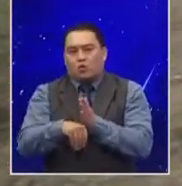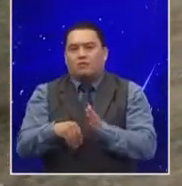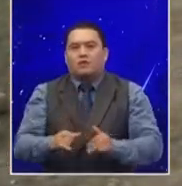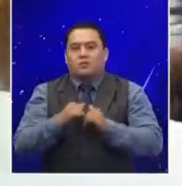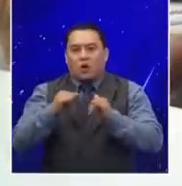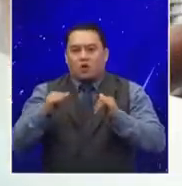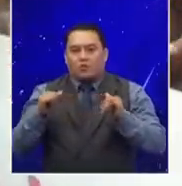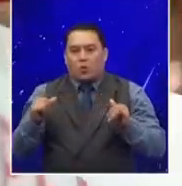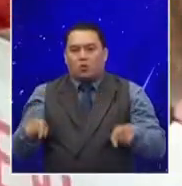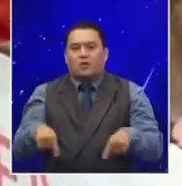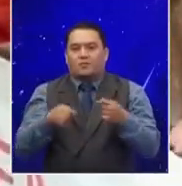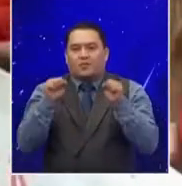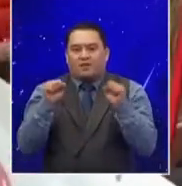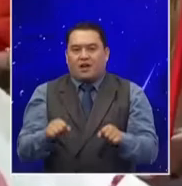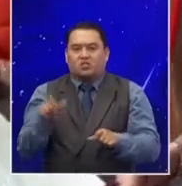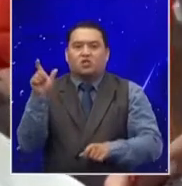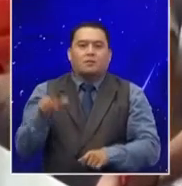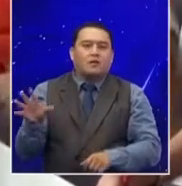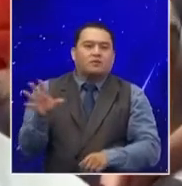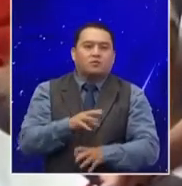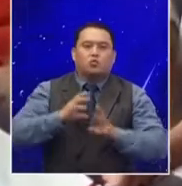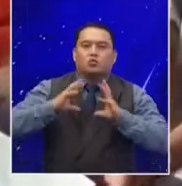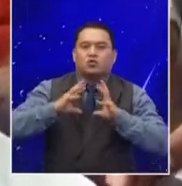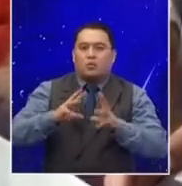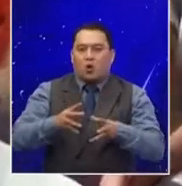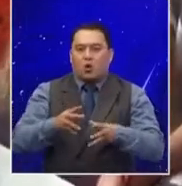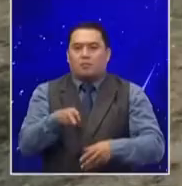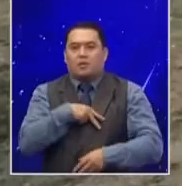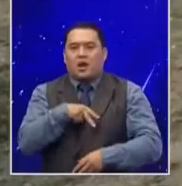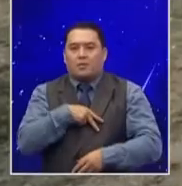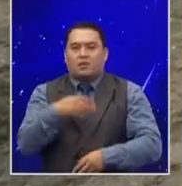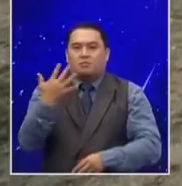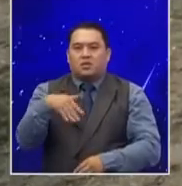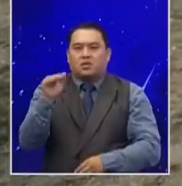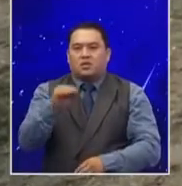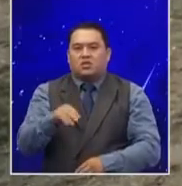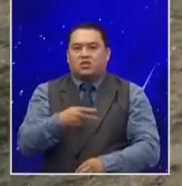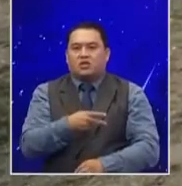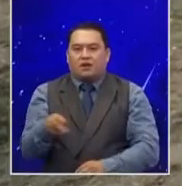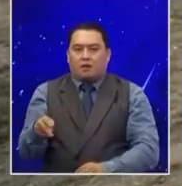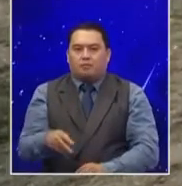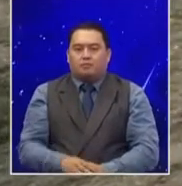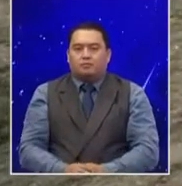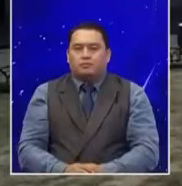исключительный вклад в борьбу за права человека по всему земному шару. Премия составляет 50 тысяч евро.